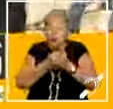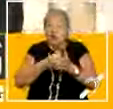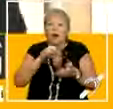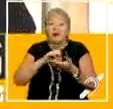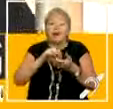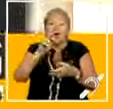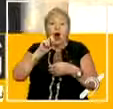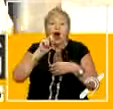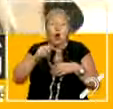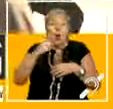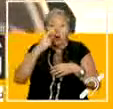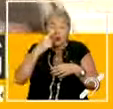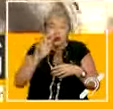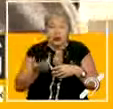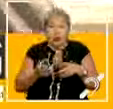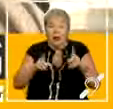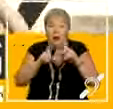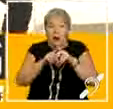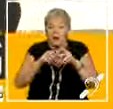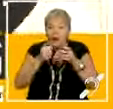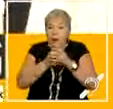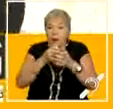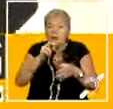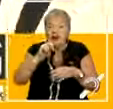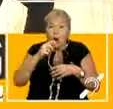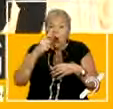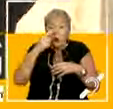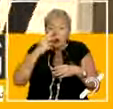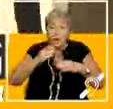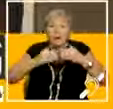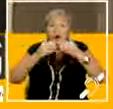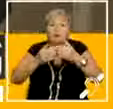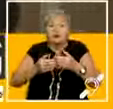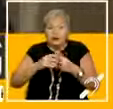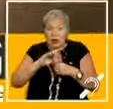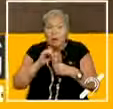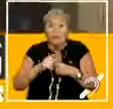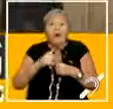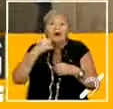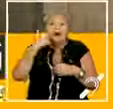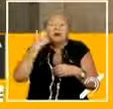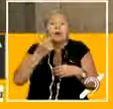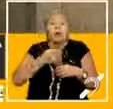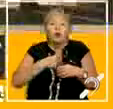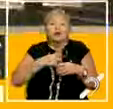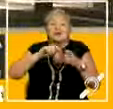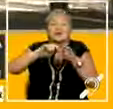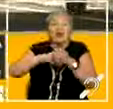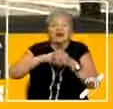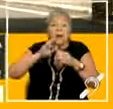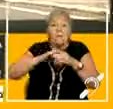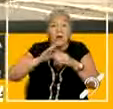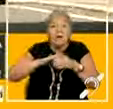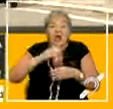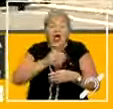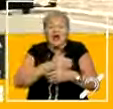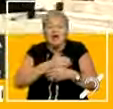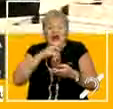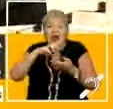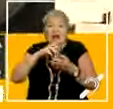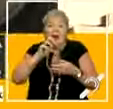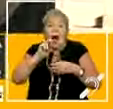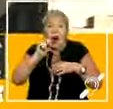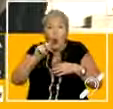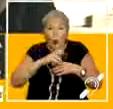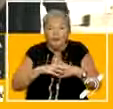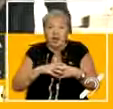9 iunie. Tot până pe 9 iunie a fost prelungită și perioada în care pot fi încheiate mediile elevilor de clasa 8-a și